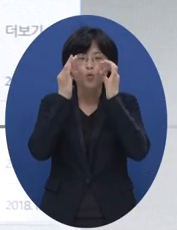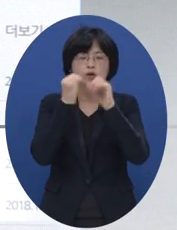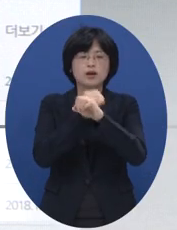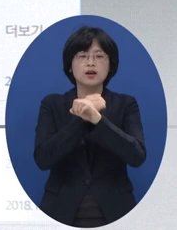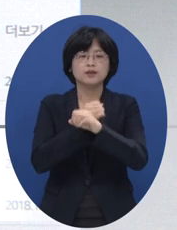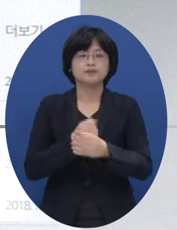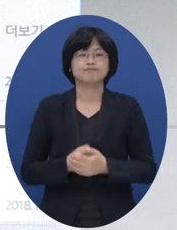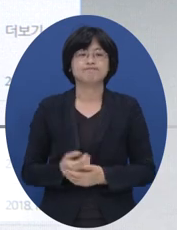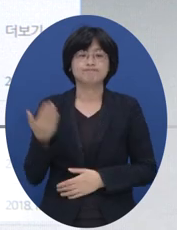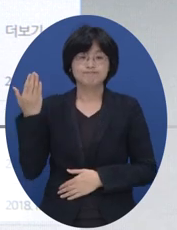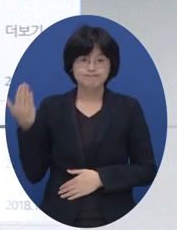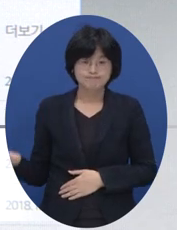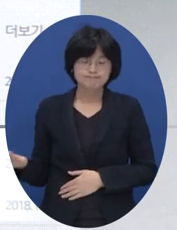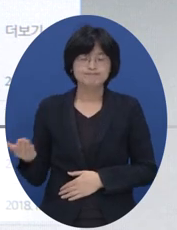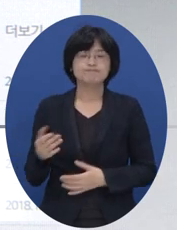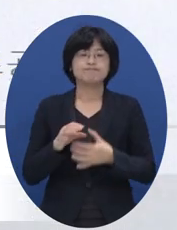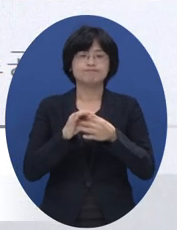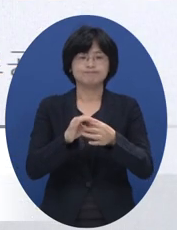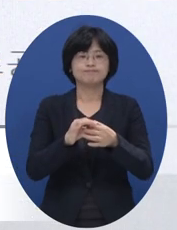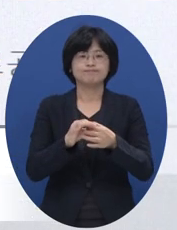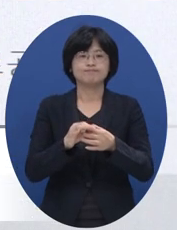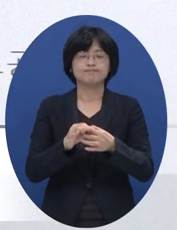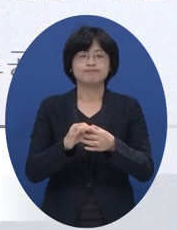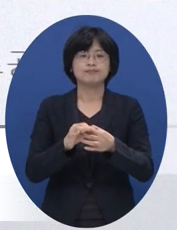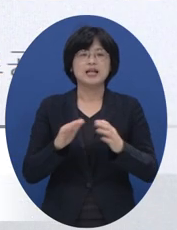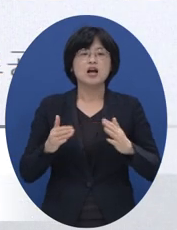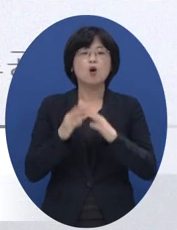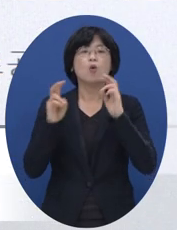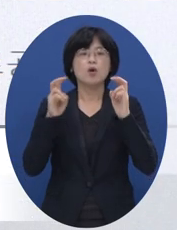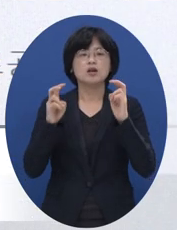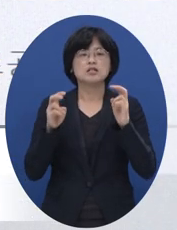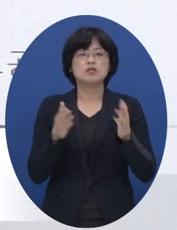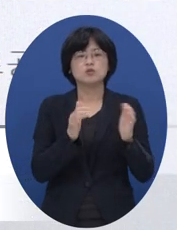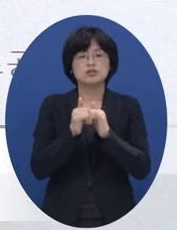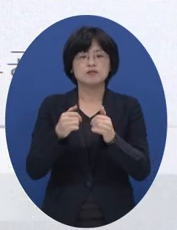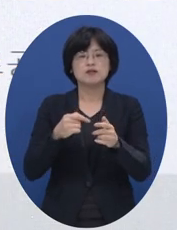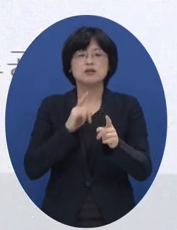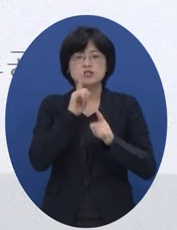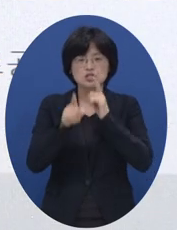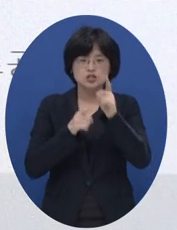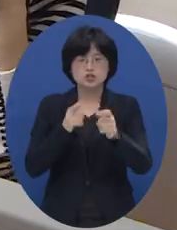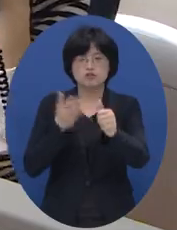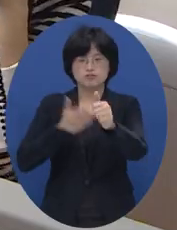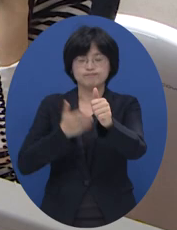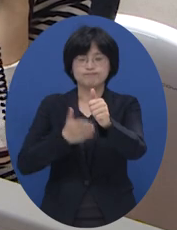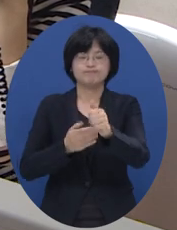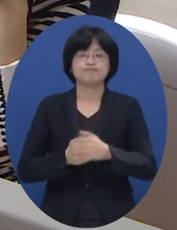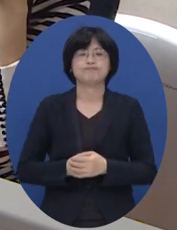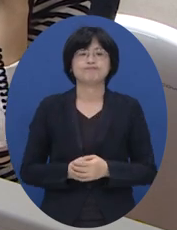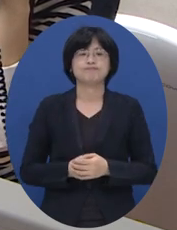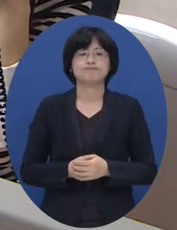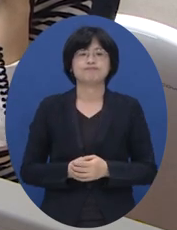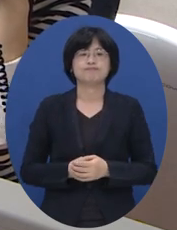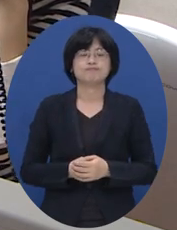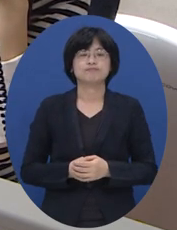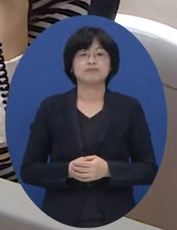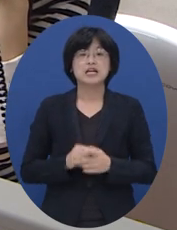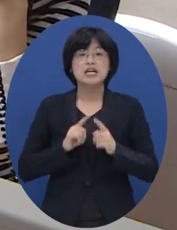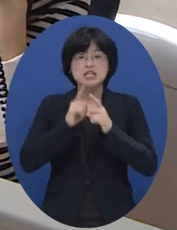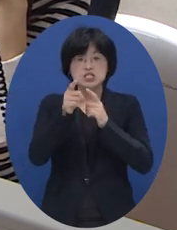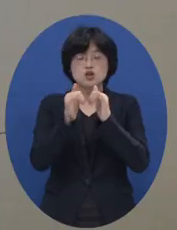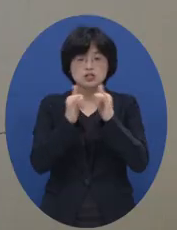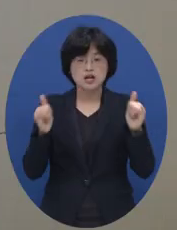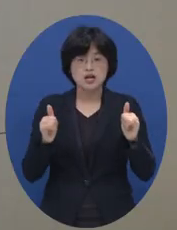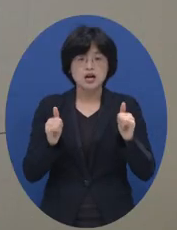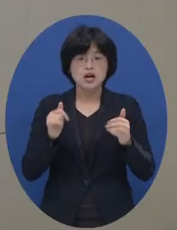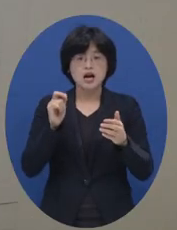돈은 고객 제법 핫라인을 통해 건설업체와 도민들의 제보를 적극 활용할 예정입니다 공익제보자 의 경우 조사 후